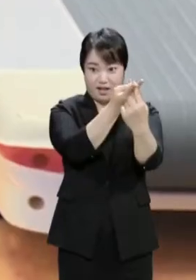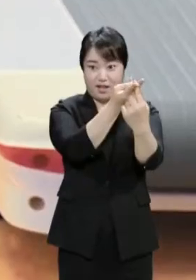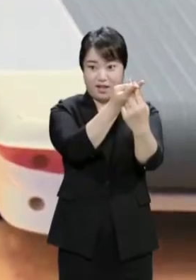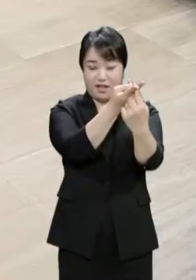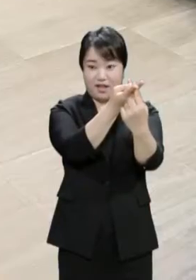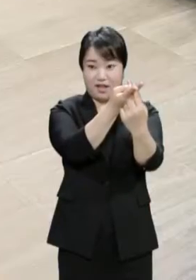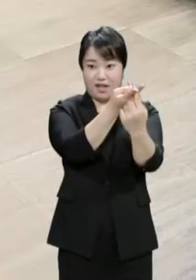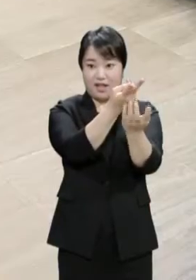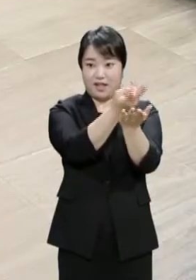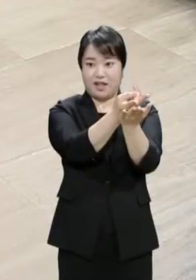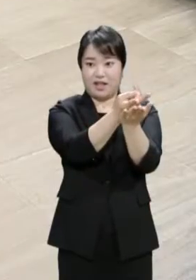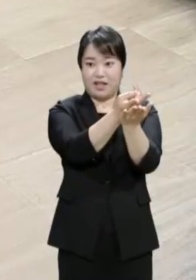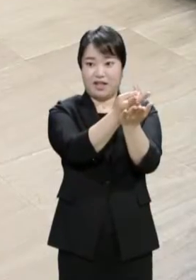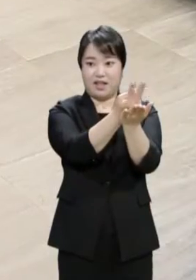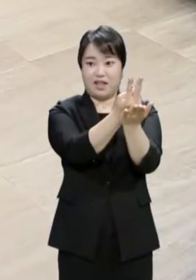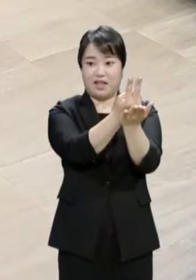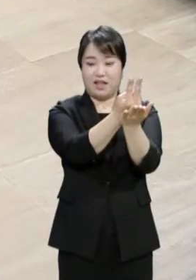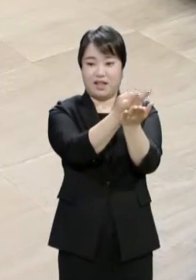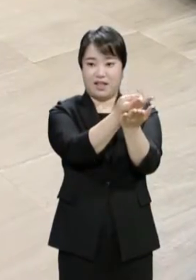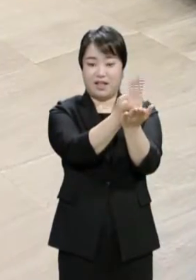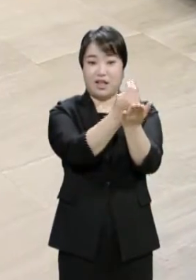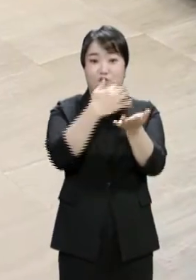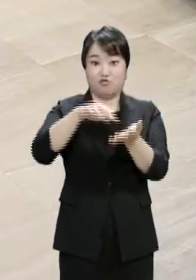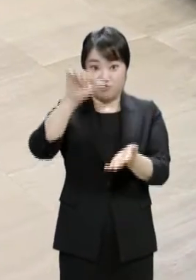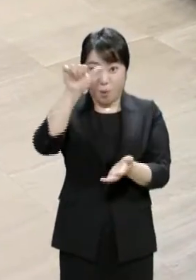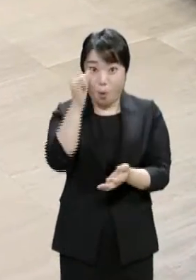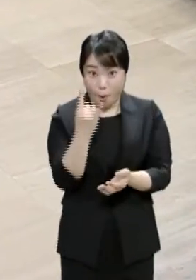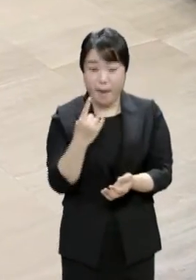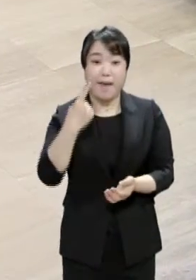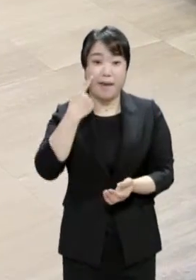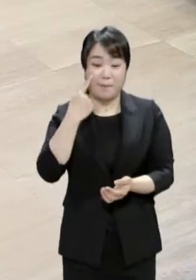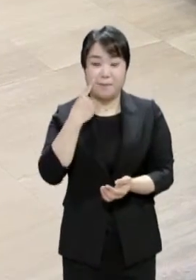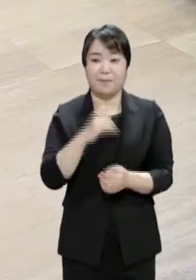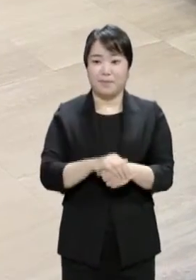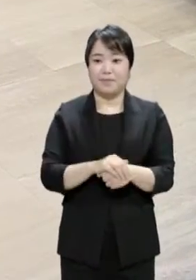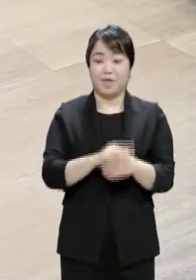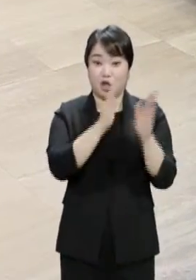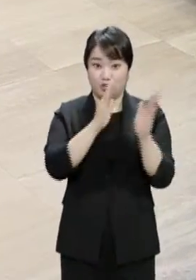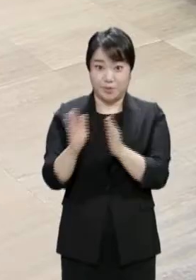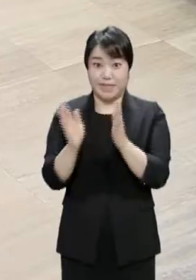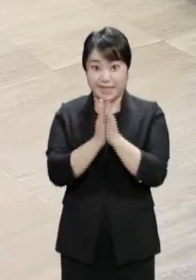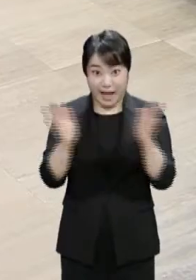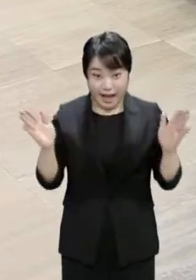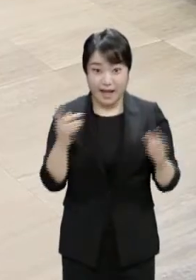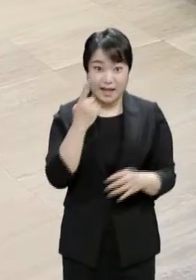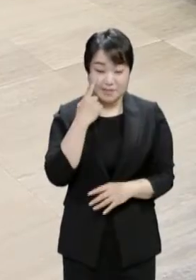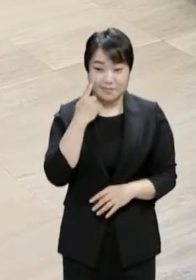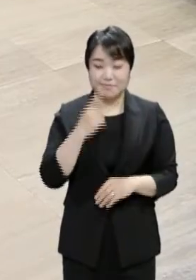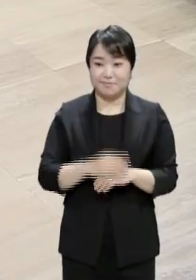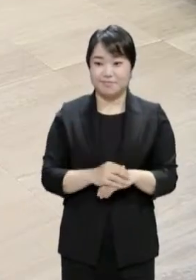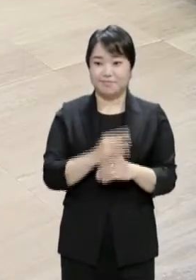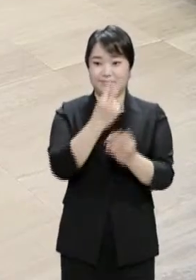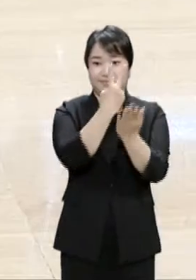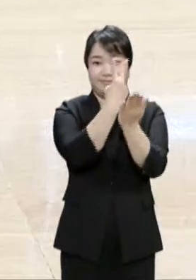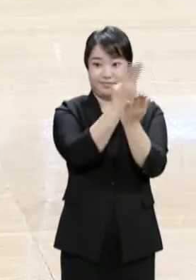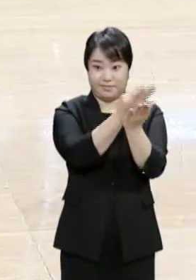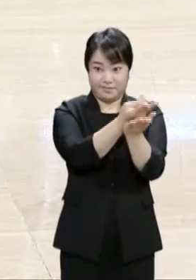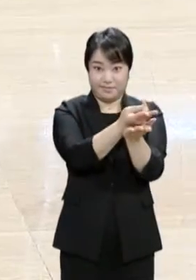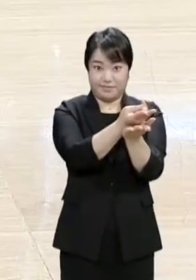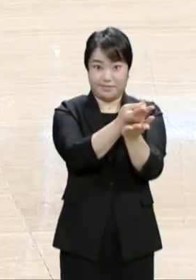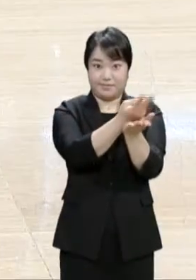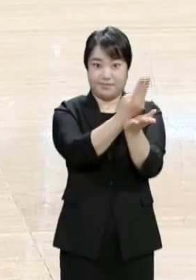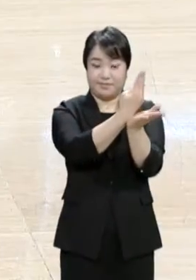다리를 내렸다 올리는 동작 다섯 번 해보도록 하겠습니다. 준비, 시작!